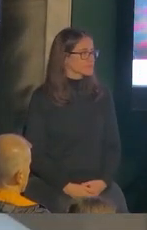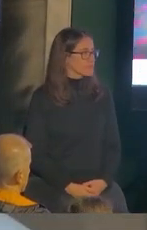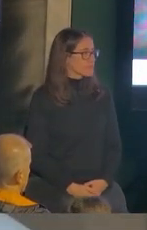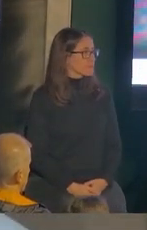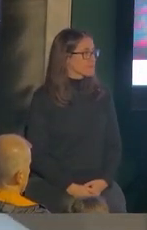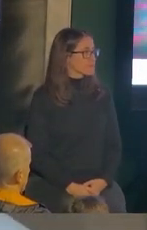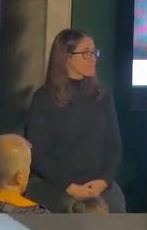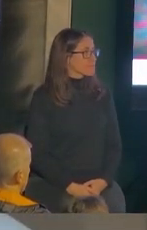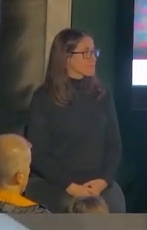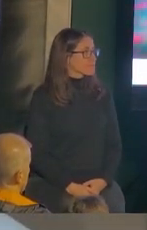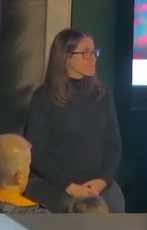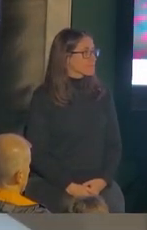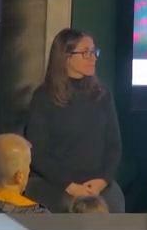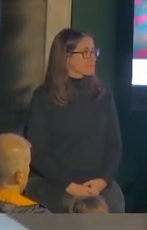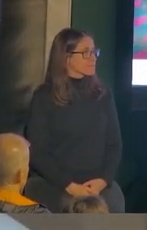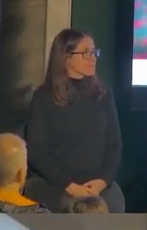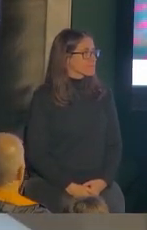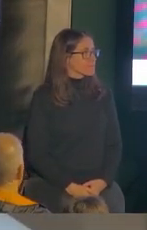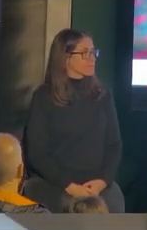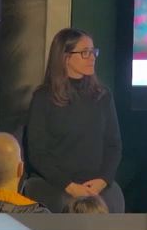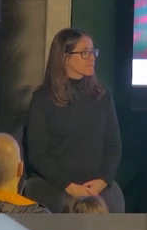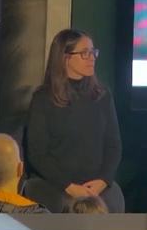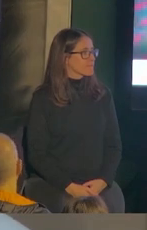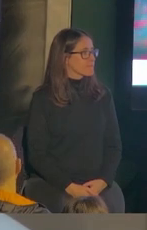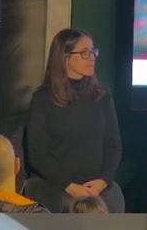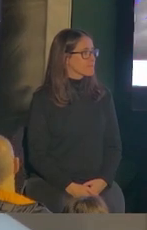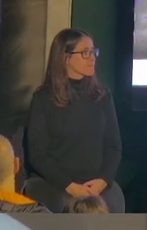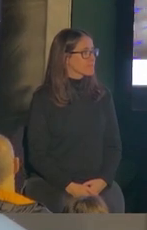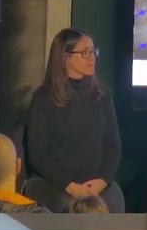Puc mirar, però jo crec que això ja està.